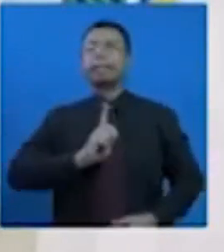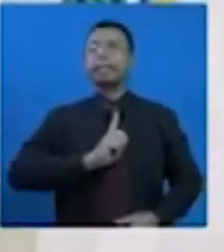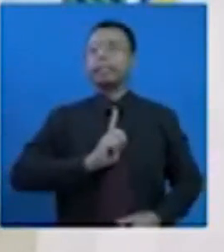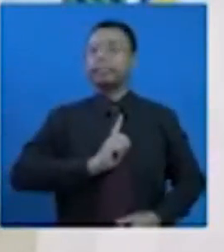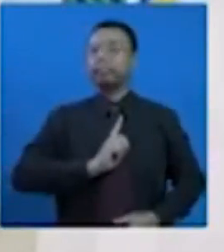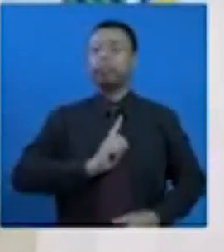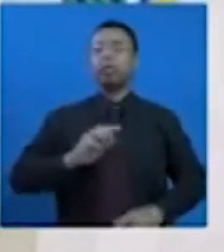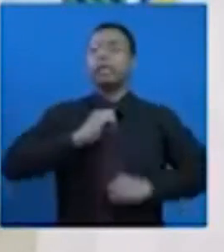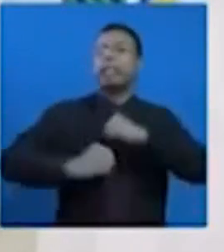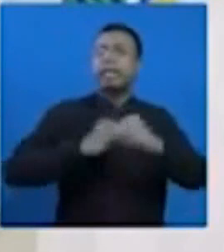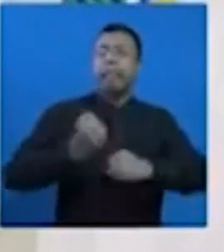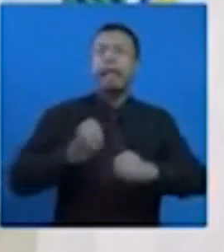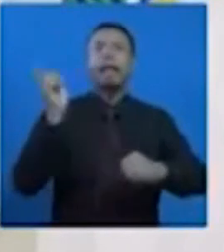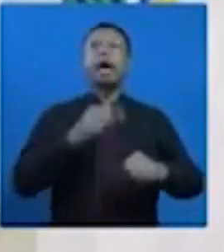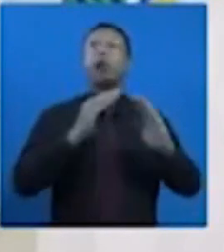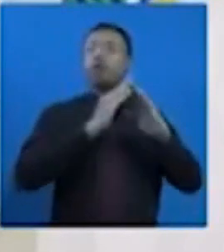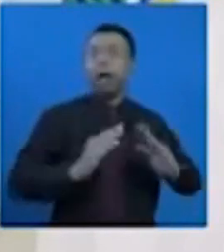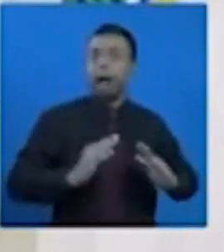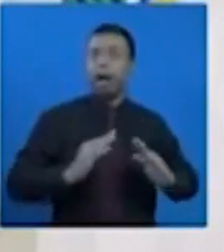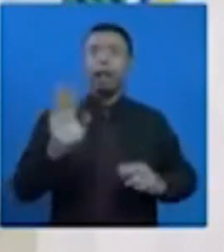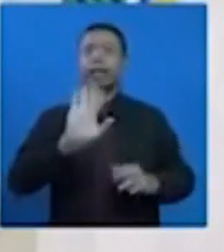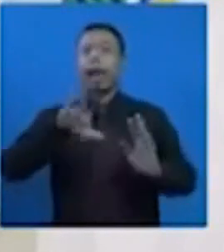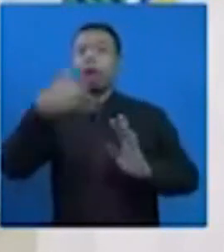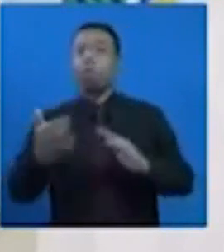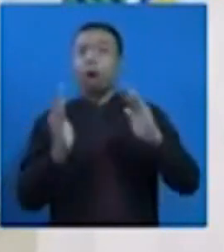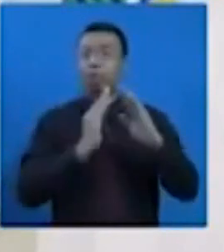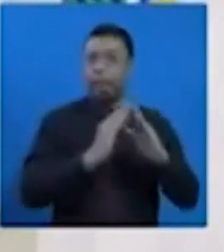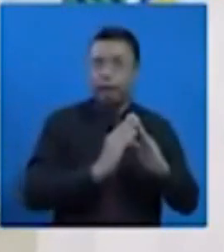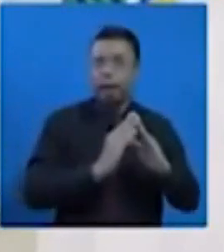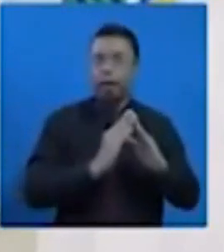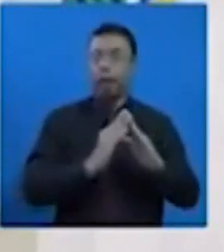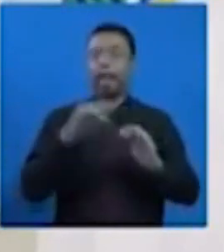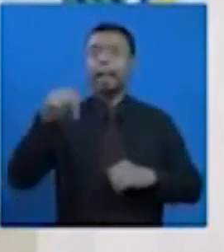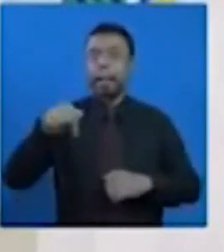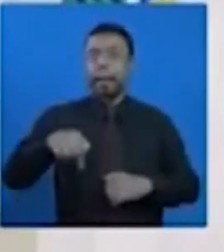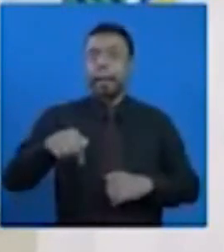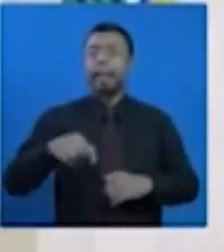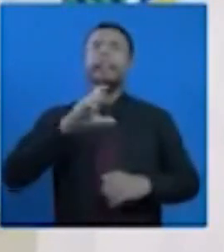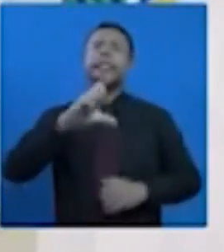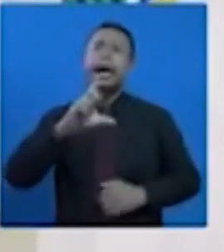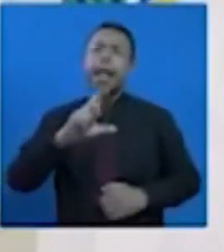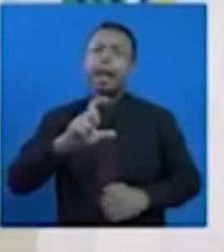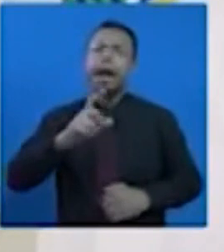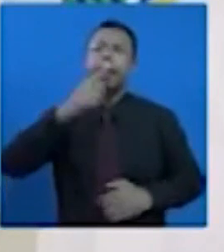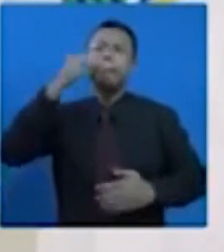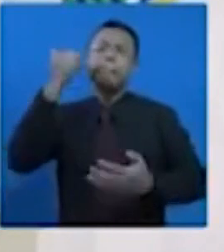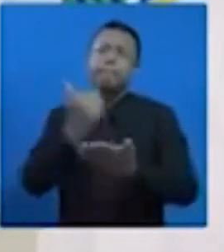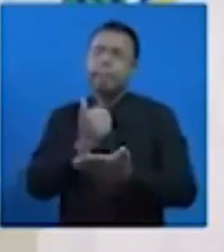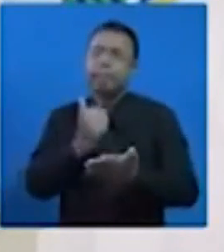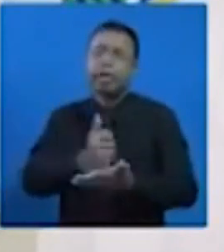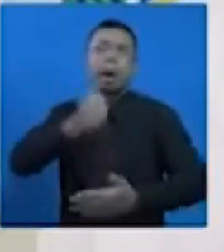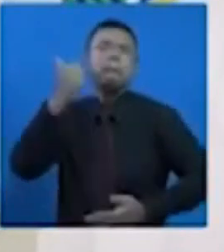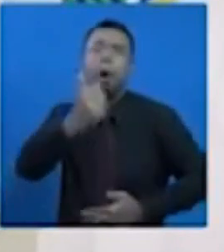diri berkegiatan di rumah tidak keluar rumah dan itu adalah cara paling